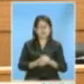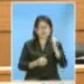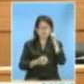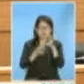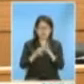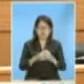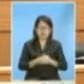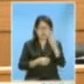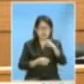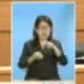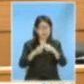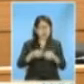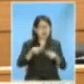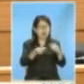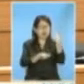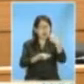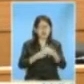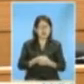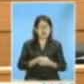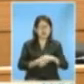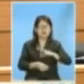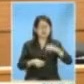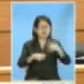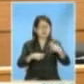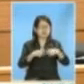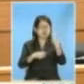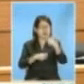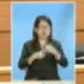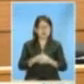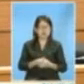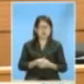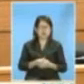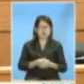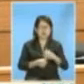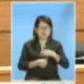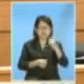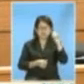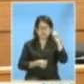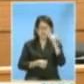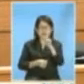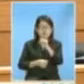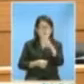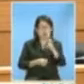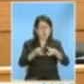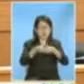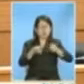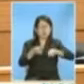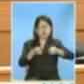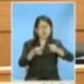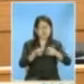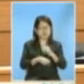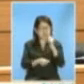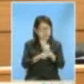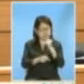ไปลำบากลำบนให้กับใครนักหนาครับท่านประธานครับผมว่าสภาวุฒิสภาชุดนี้นะครับทำหน้าที่